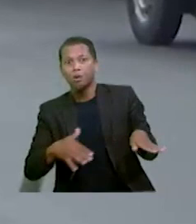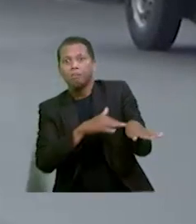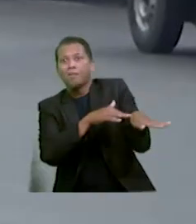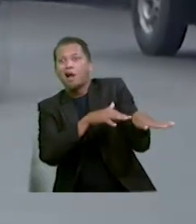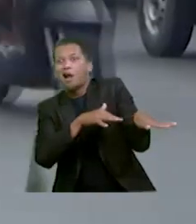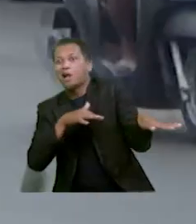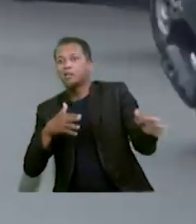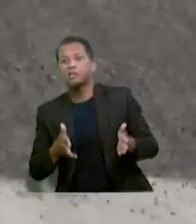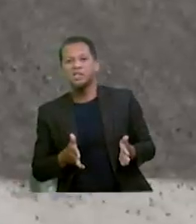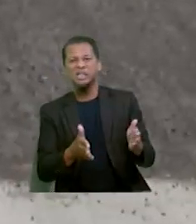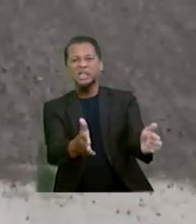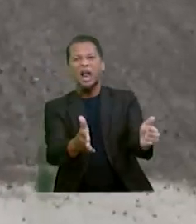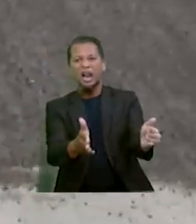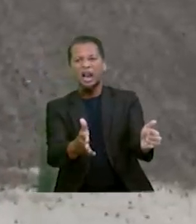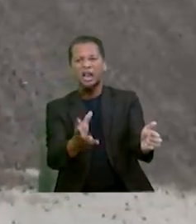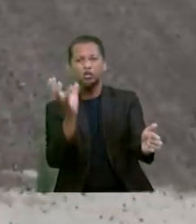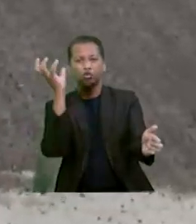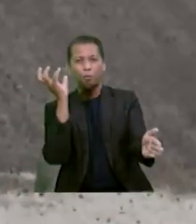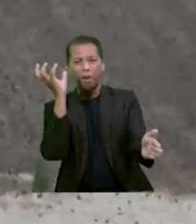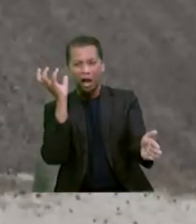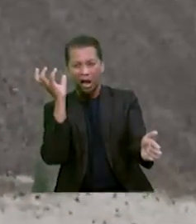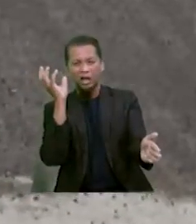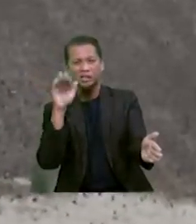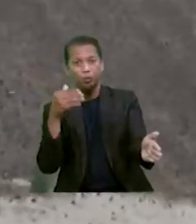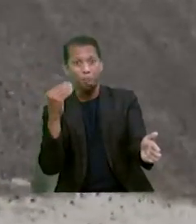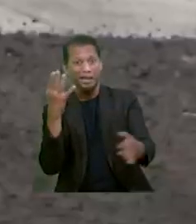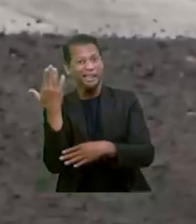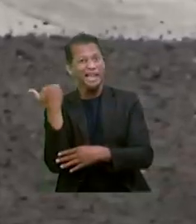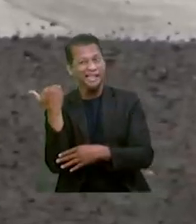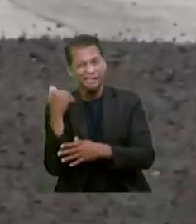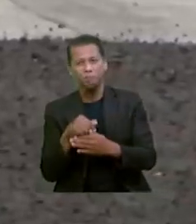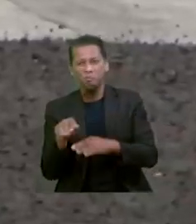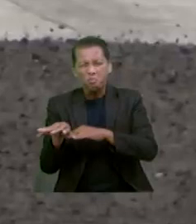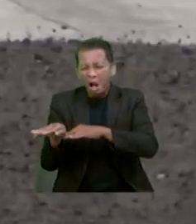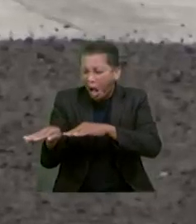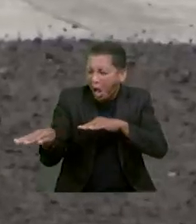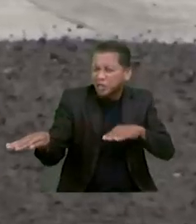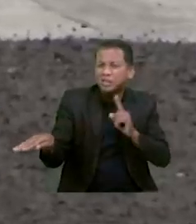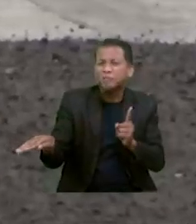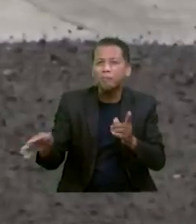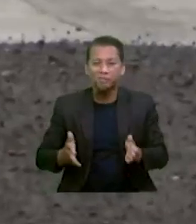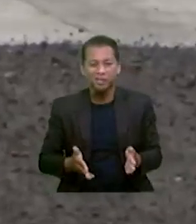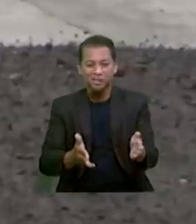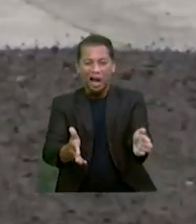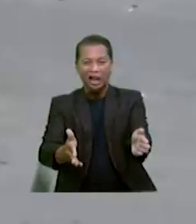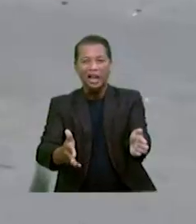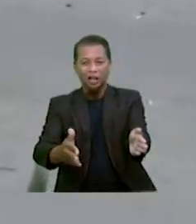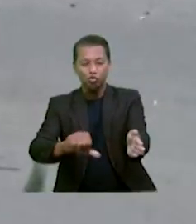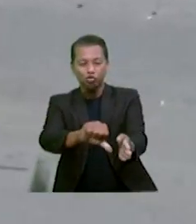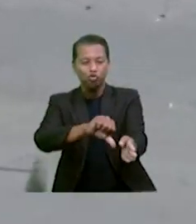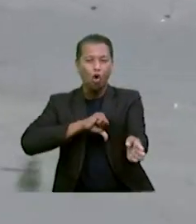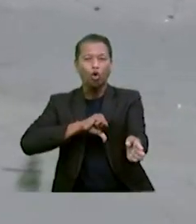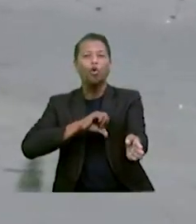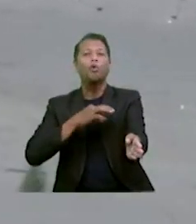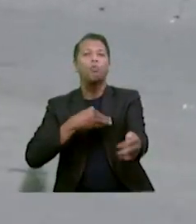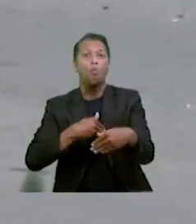Sabtu pagi. Kemacetan lalu lintas ini akibat proyek pengecoran jalan sepanjang 5 km yang belum selesai. Untuk